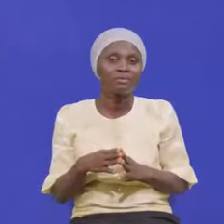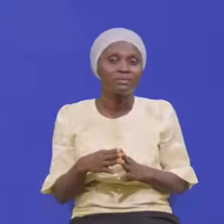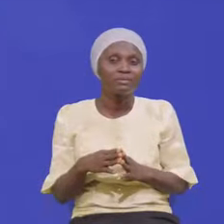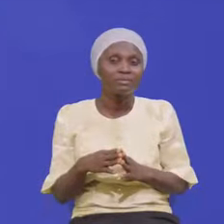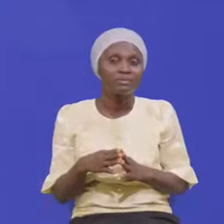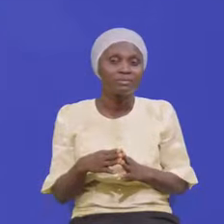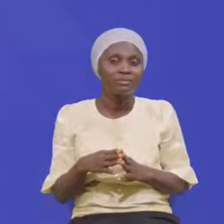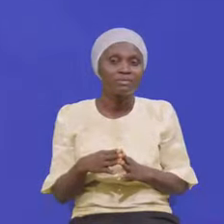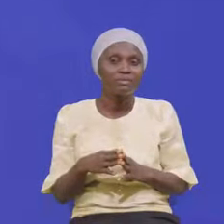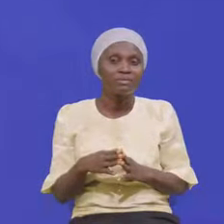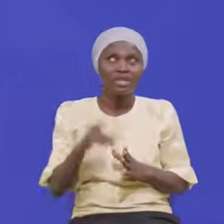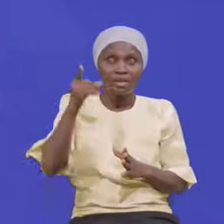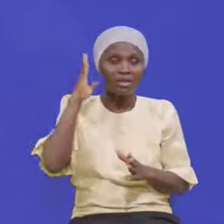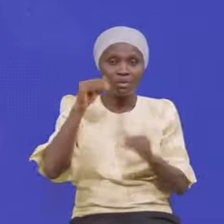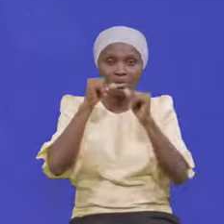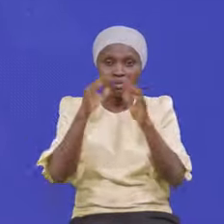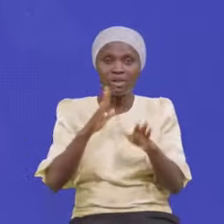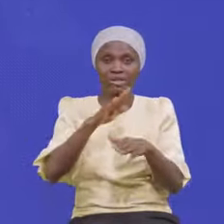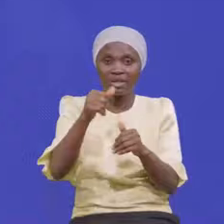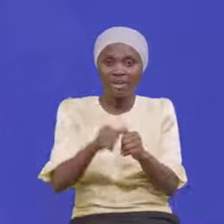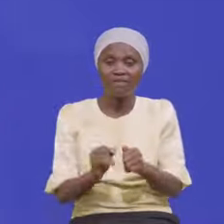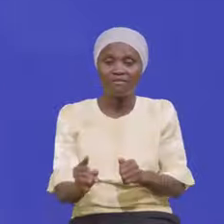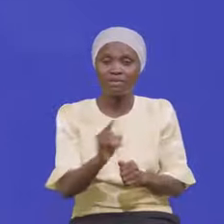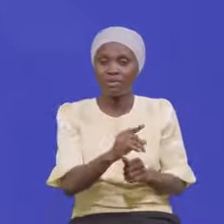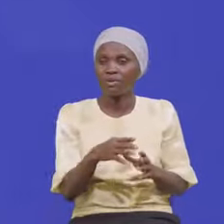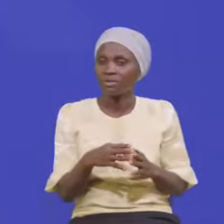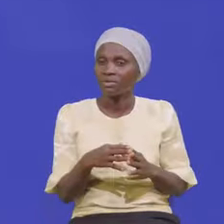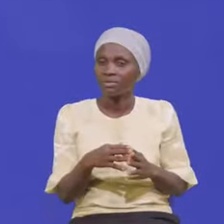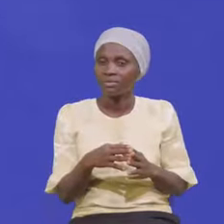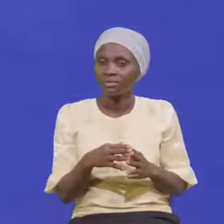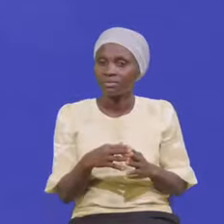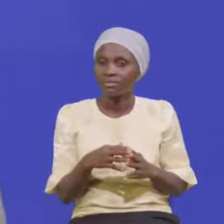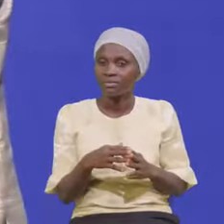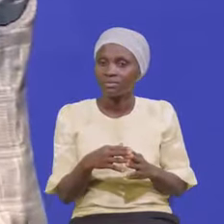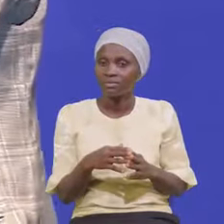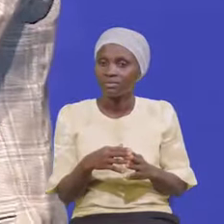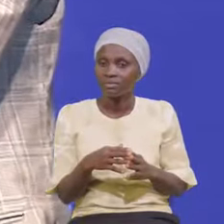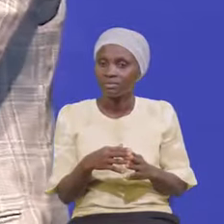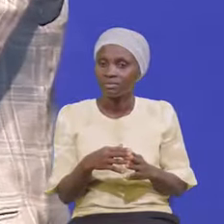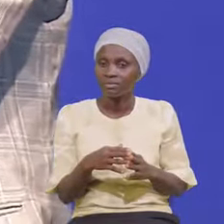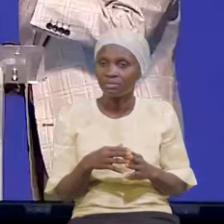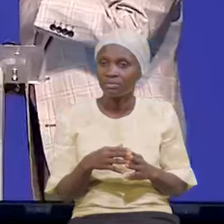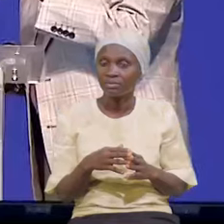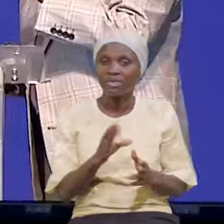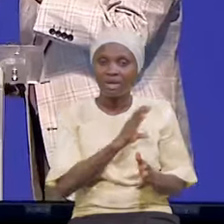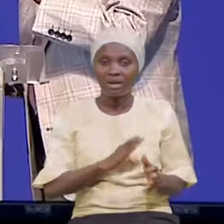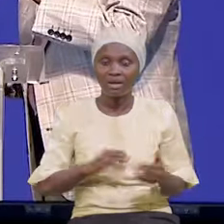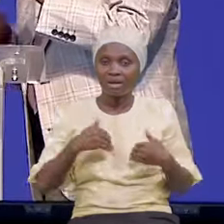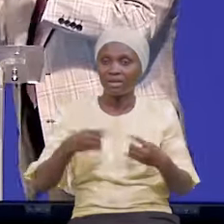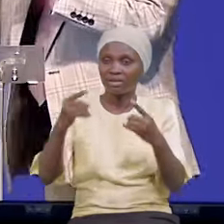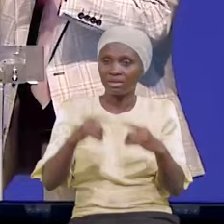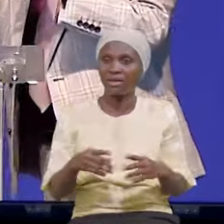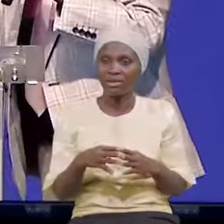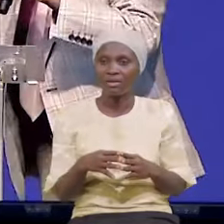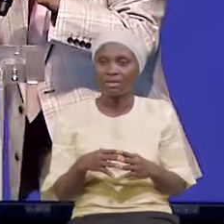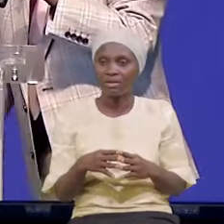డిసైడ్స్ హిస్ గోయింగ్ టు బ్లెస్ ఎవరీవన్, సర్వశక్తిగల దేవుడు ప్రతి వారిని దీవించాలని కోరుతున్నాడు. అండ్ ది క్రైస్ట్ హస్ కమ్, అందుకే క్రీస్తు